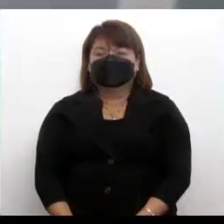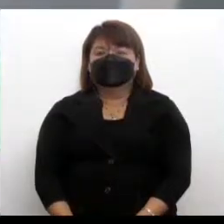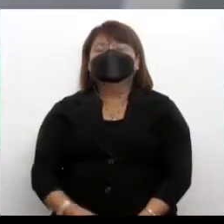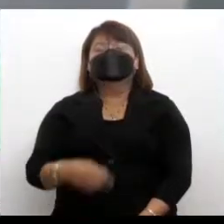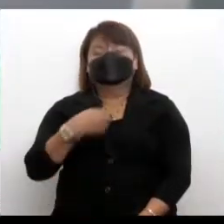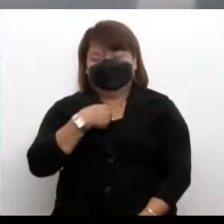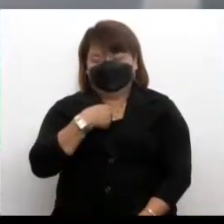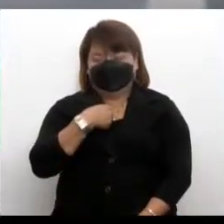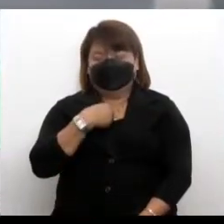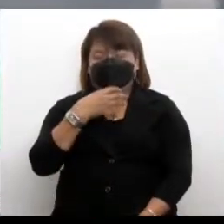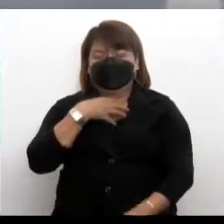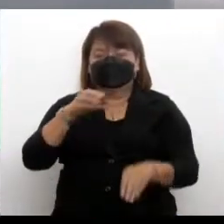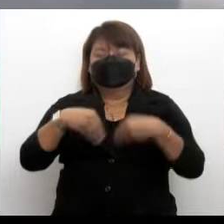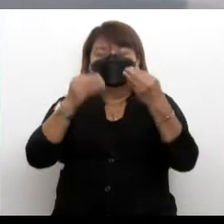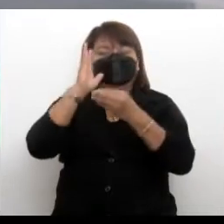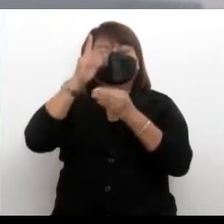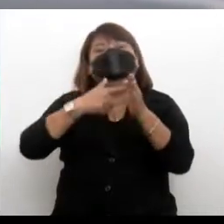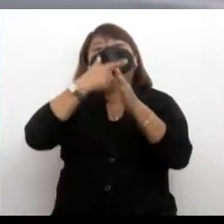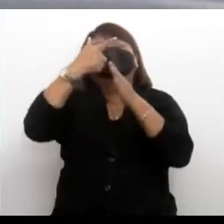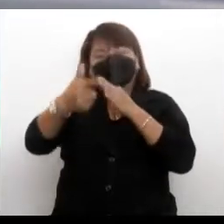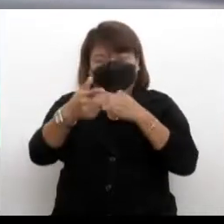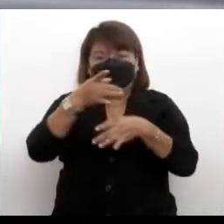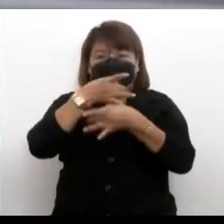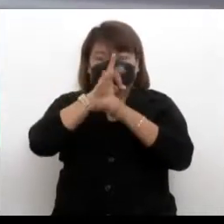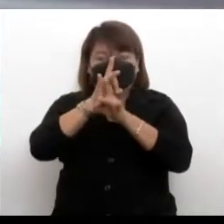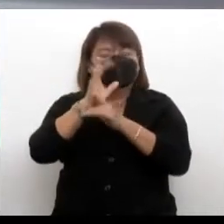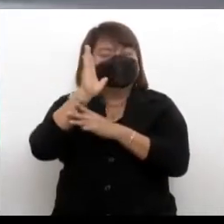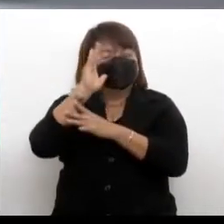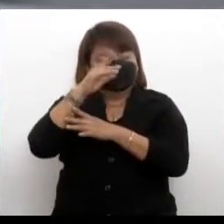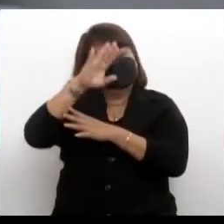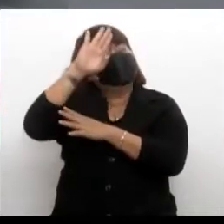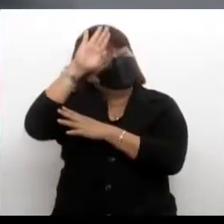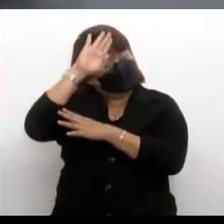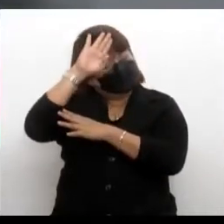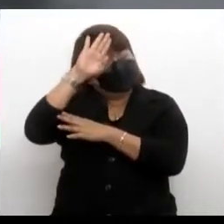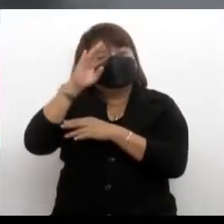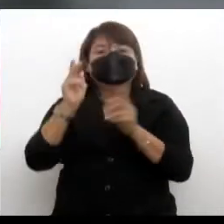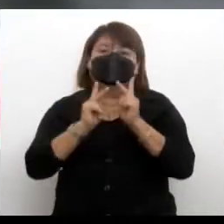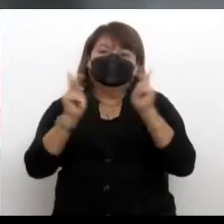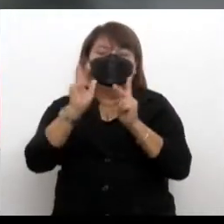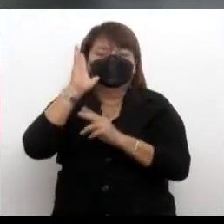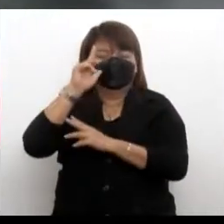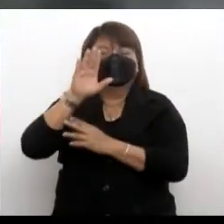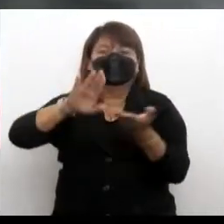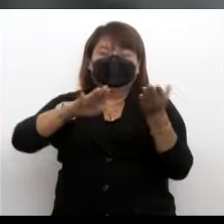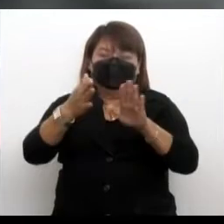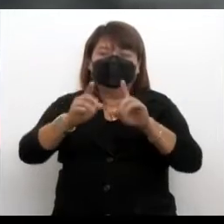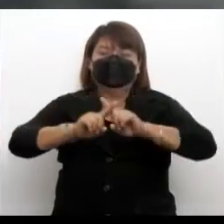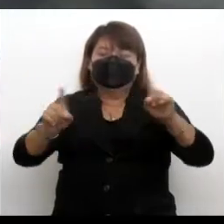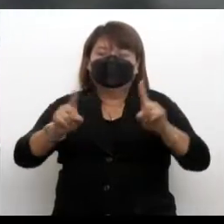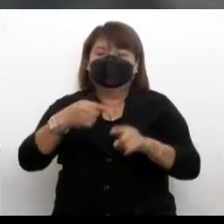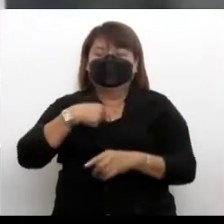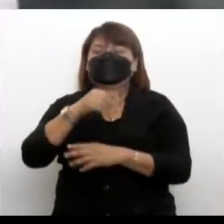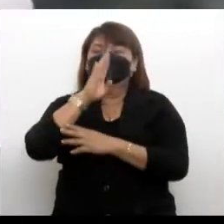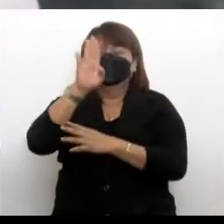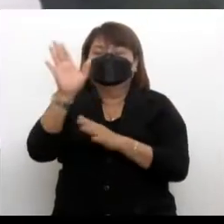อยากให้พ่อเลิกเล่าเพราะพ่อป่วยหนูกลัวพ่อจะตายแต่หนูบอกไม่ทัน